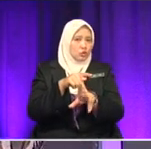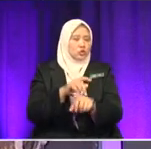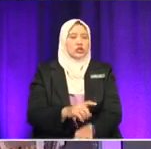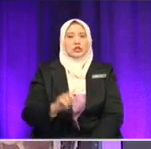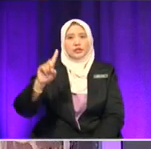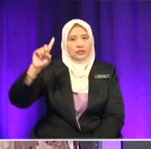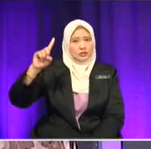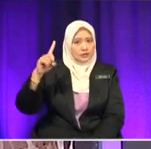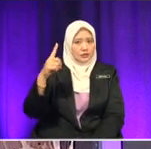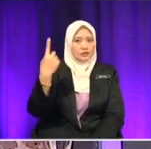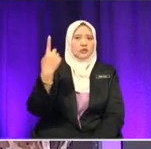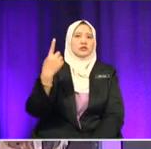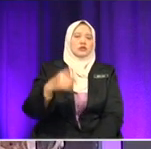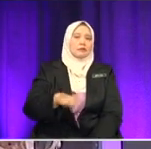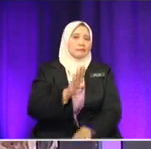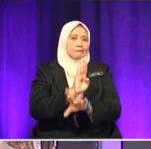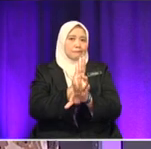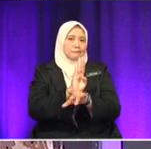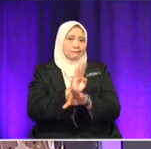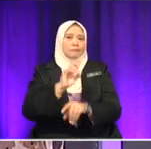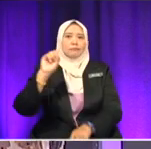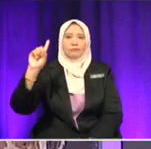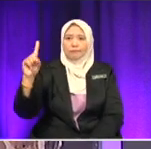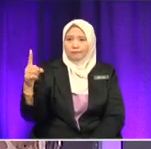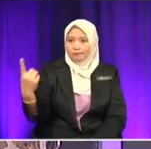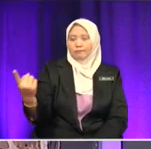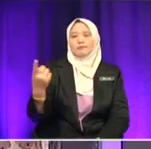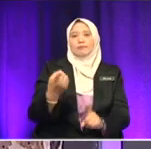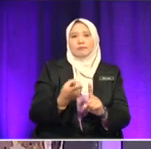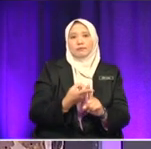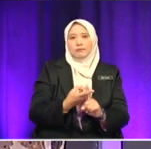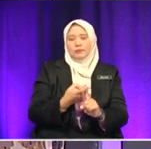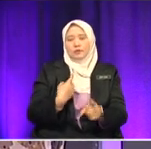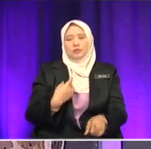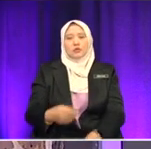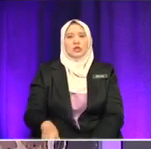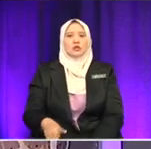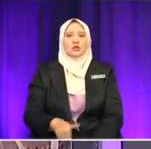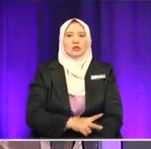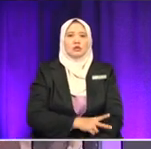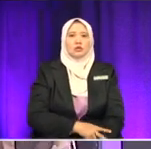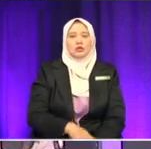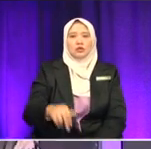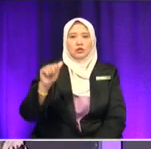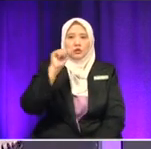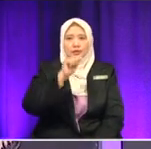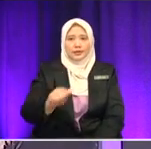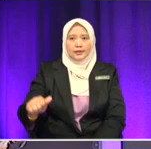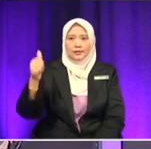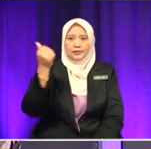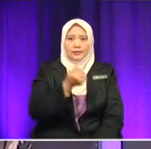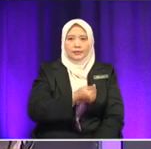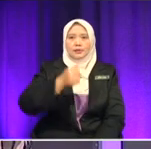Ingat tadi kita ada lima kelas mikroorganisma iaitu F, A, P, B, V. Jadi antibiotik adalah